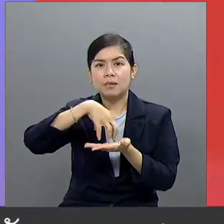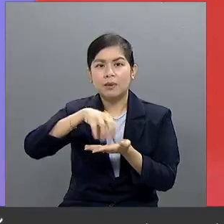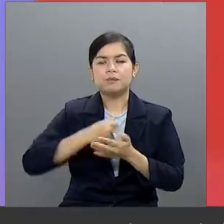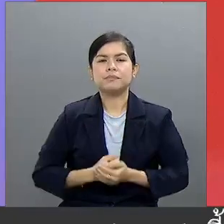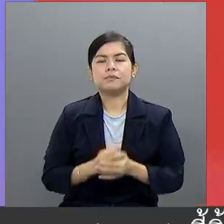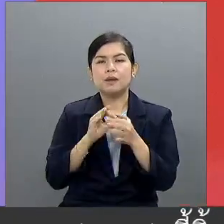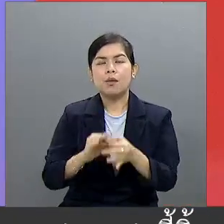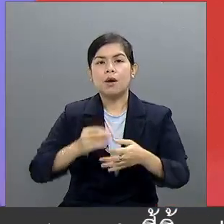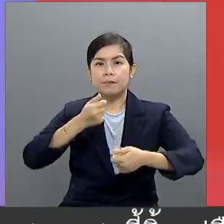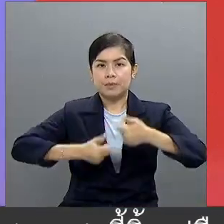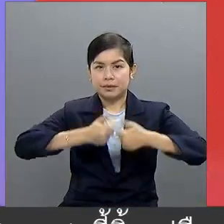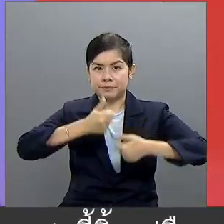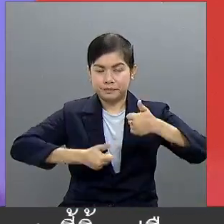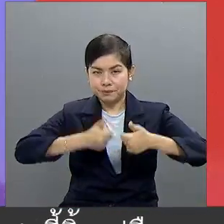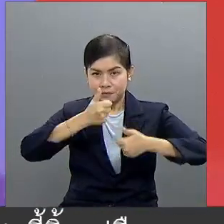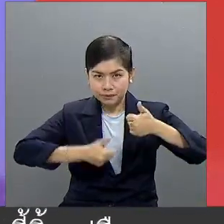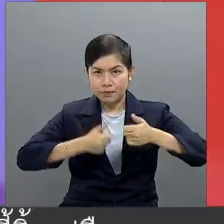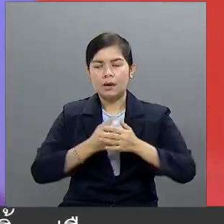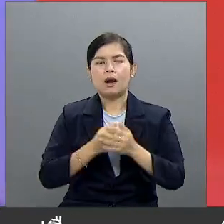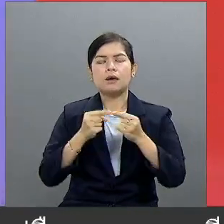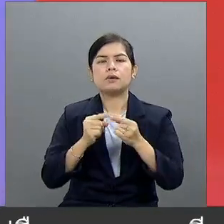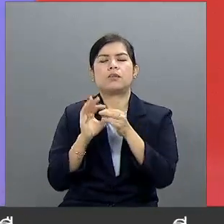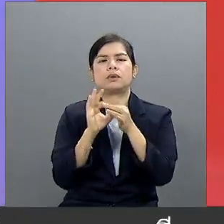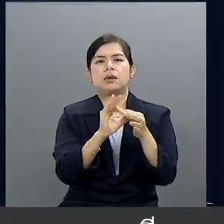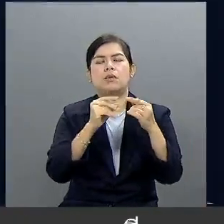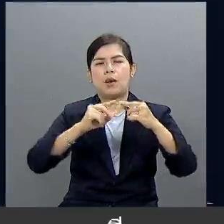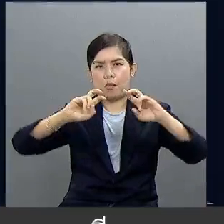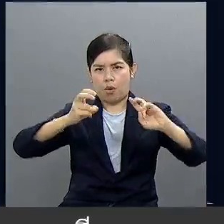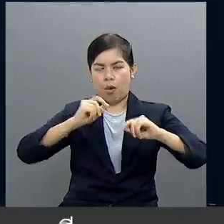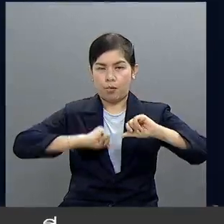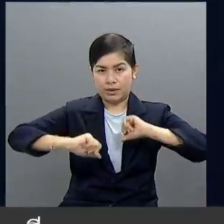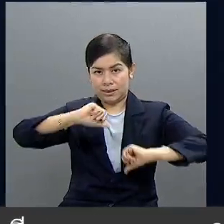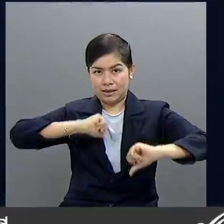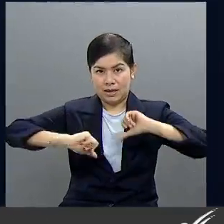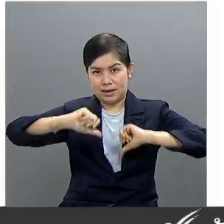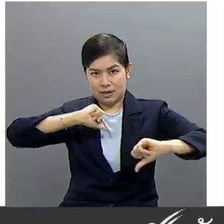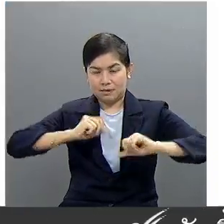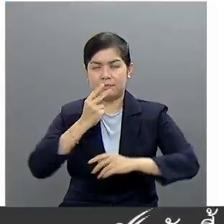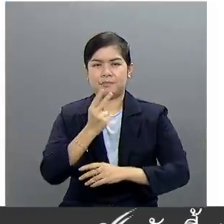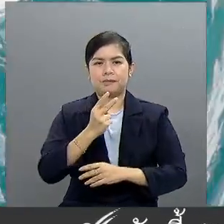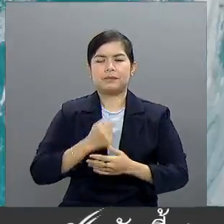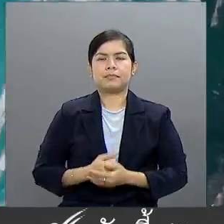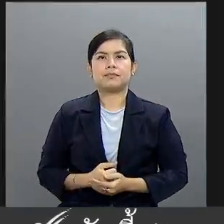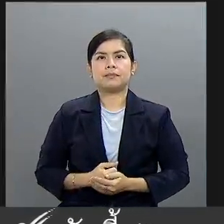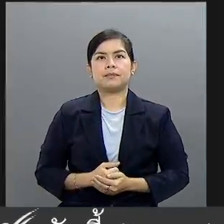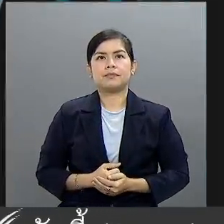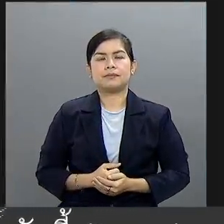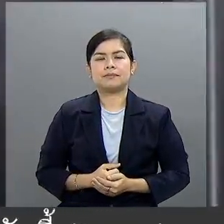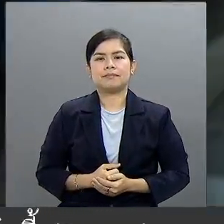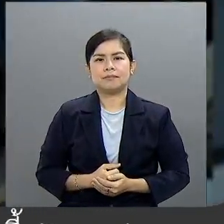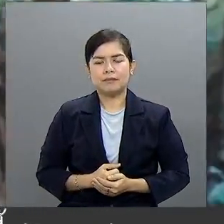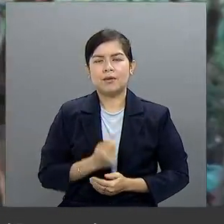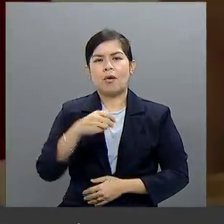นตร์สั้นวิทยาศาสตร์ปีที่5ครับรายละเอียดจะเป็นอย่างไรเดี๋ยวไปดูพร้อมกันเลยครับ องค์การพิพิธภัณฑ์วิทยาศาสตร์แห่งช